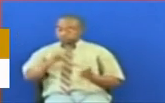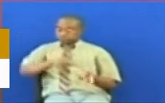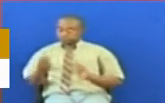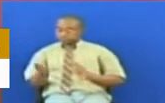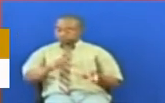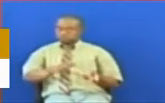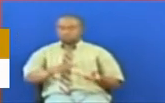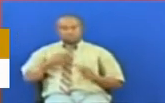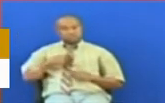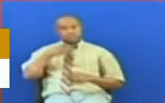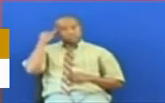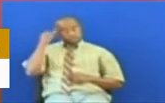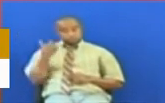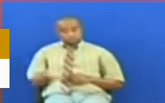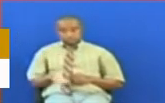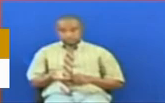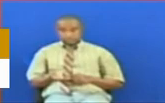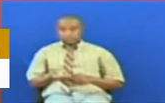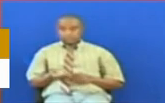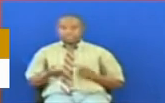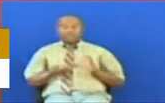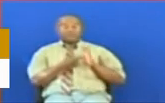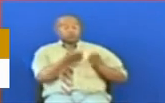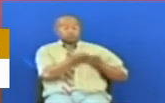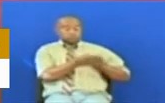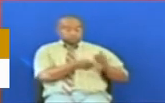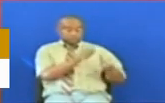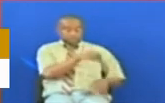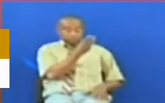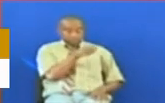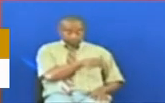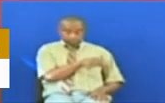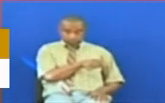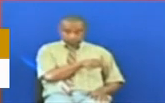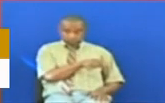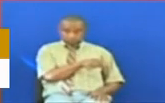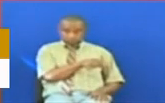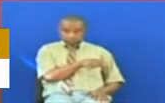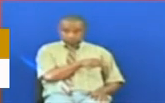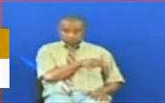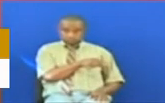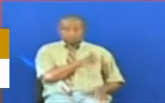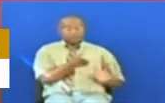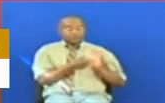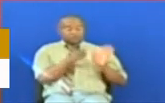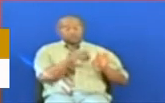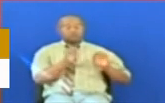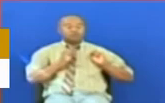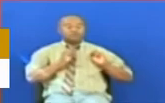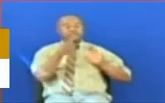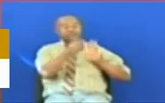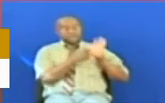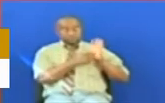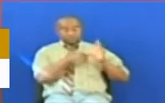speaker, kama tunamweka mkurugenzi miaka mitatu akiwa ana sifa za kuendelea